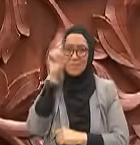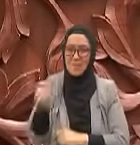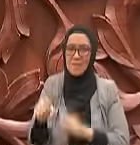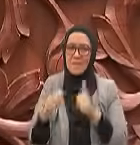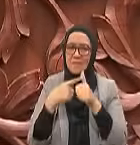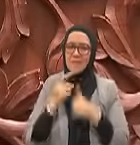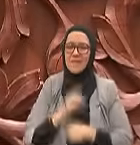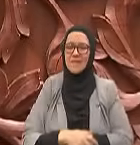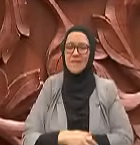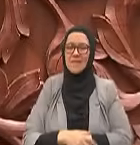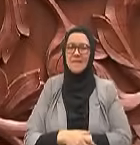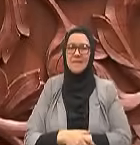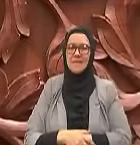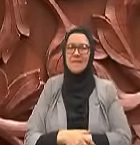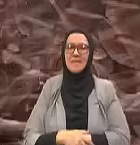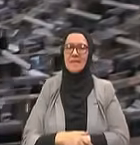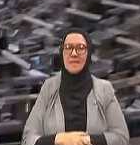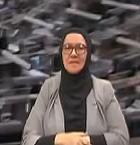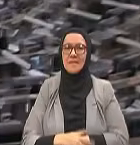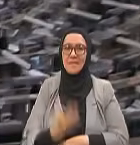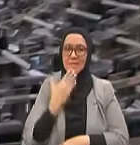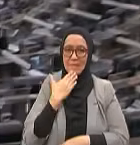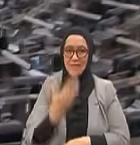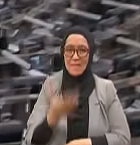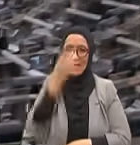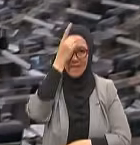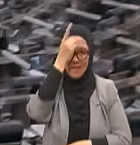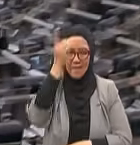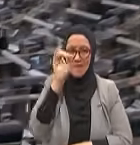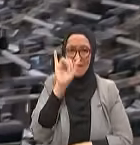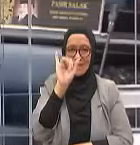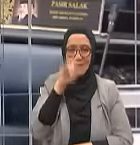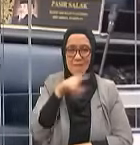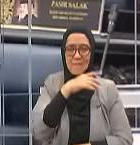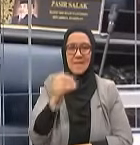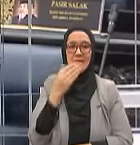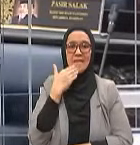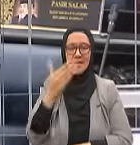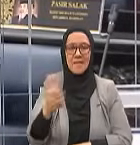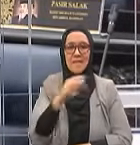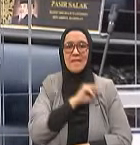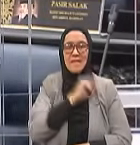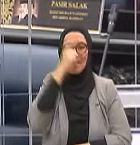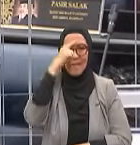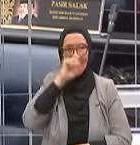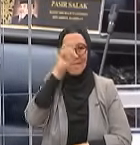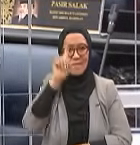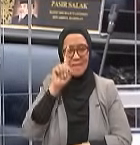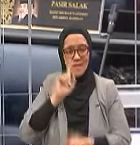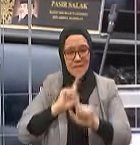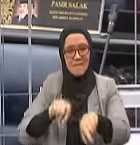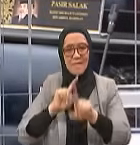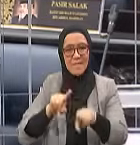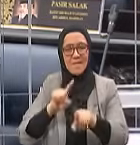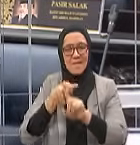terima kasih data ini Bertuah dan terima kasih yang wow menteri di atas jawaban yang diberikan